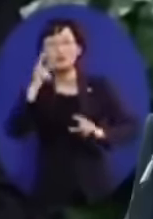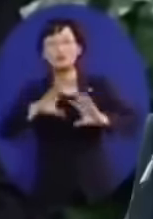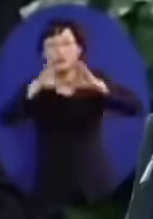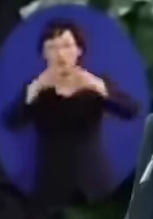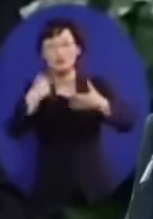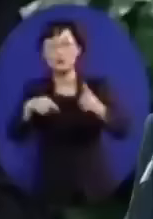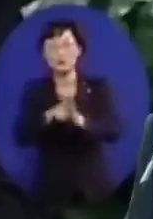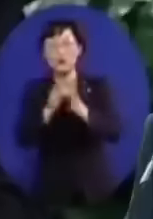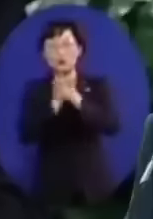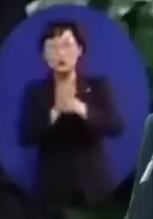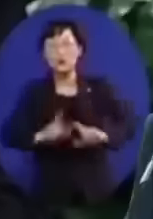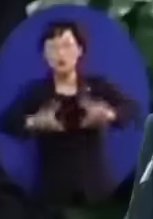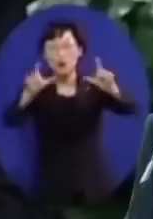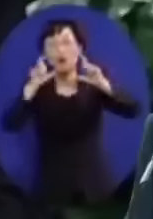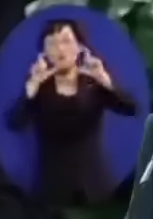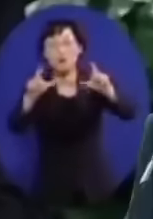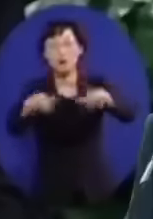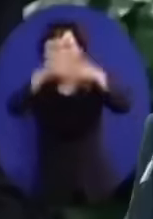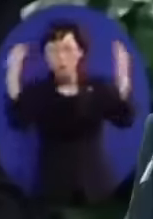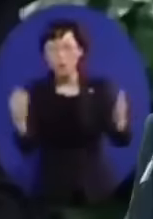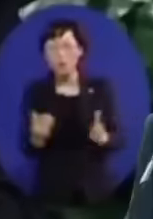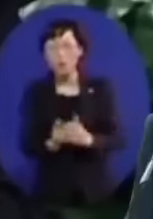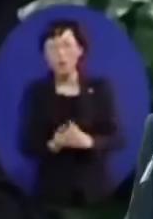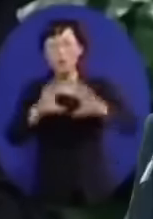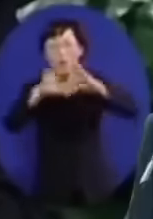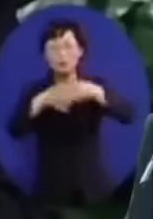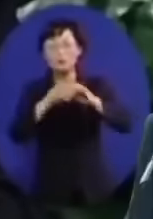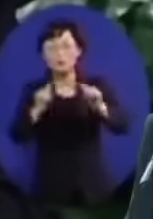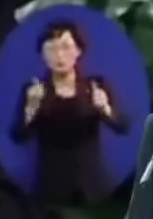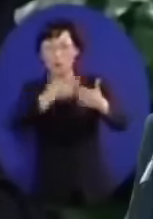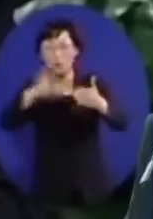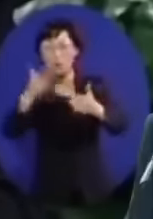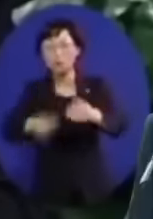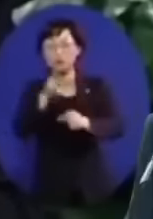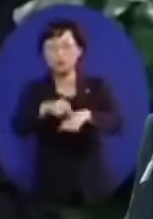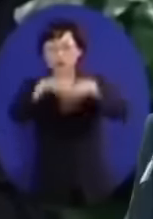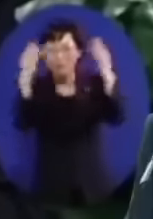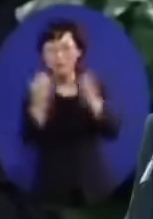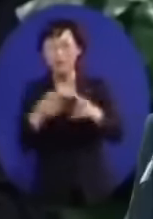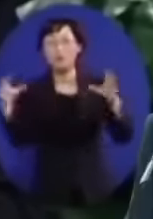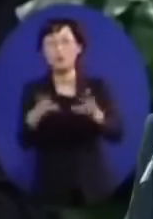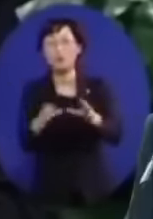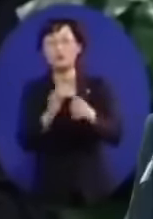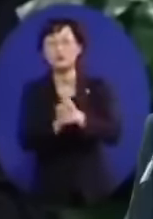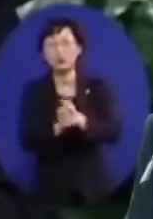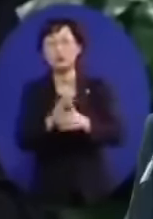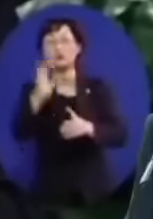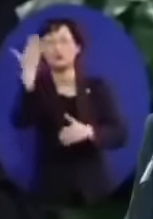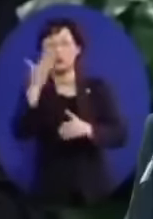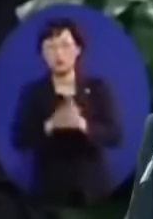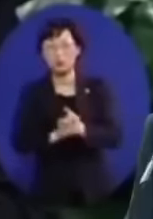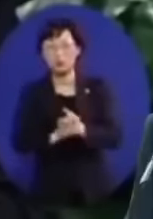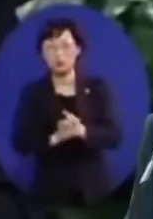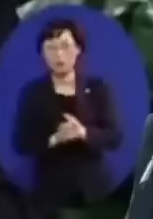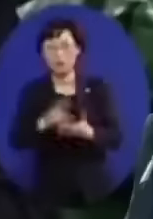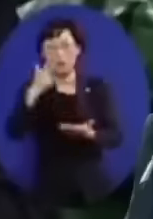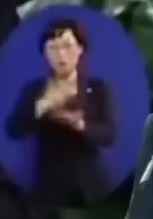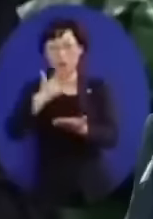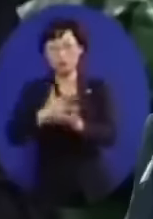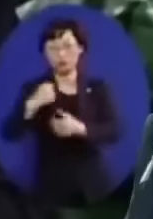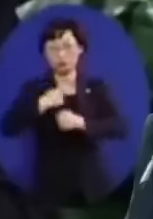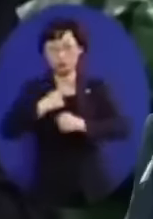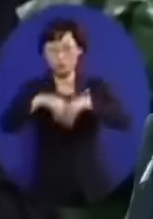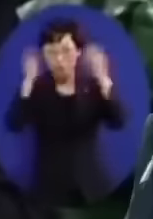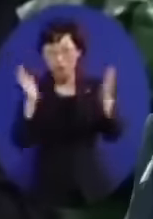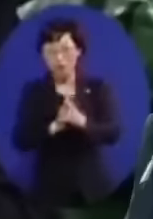날이라고 생각하고 모든 공무원들이 다 모여서 기도한다. 그럼 팔군 사령부의 장군들이